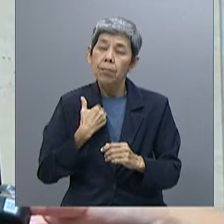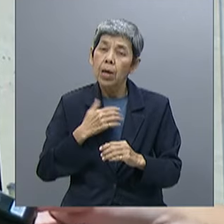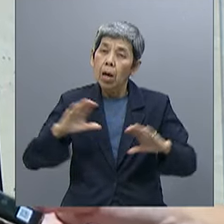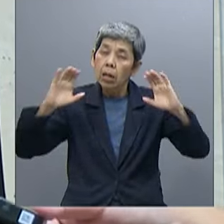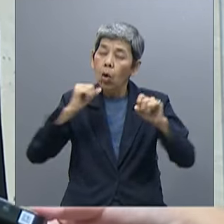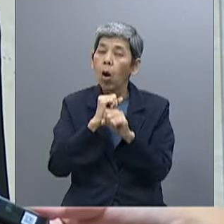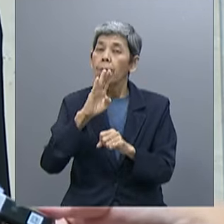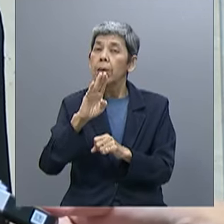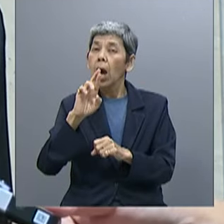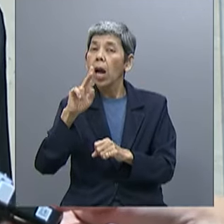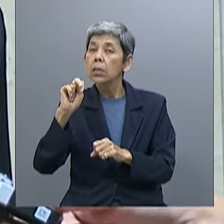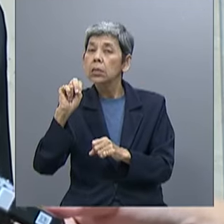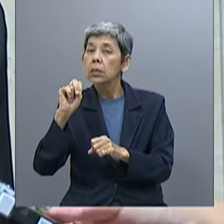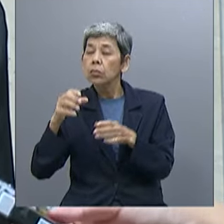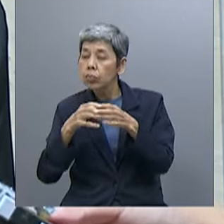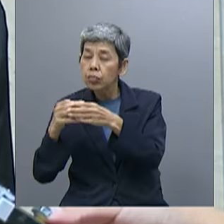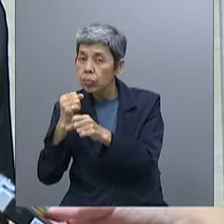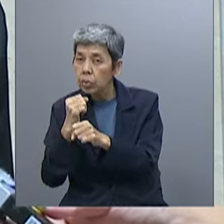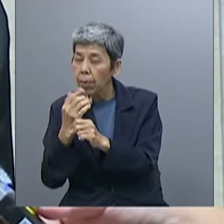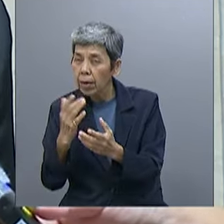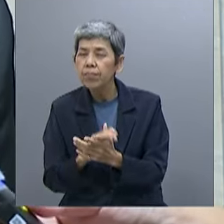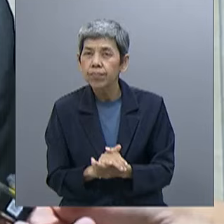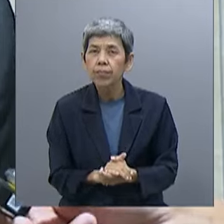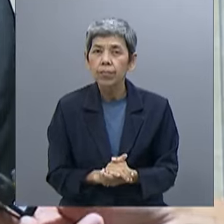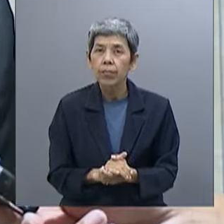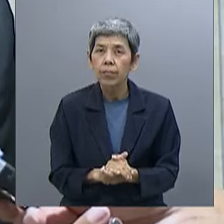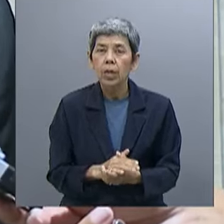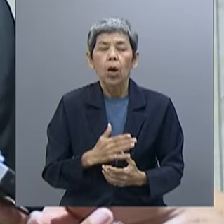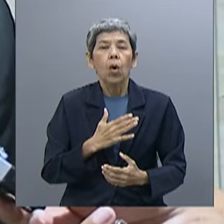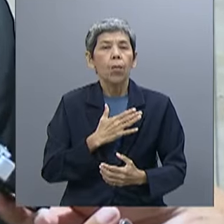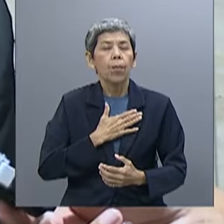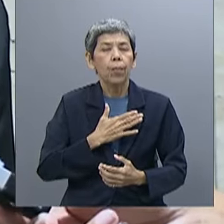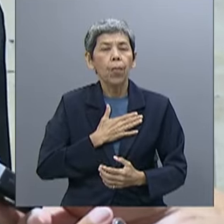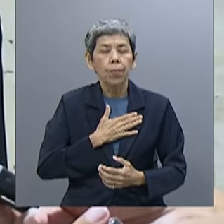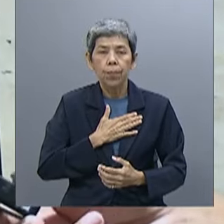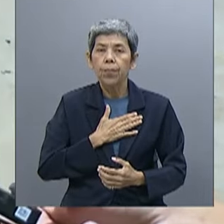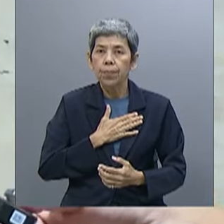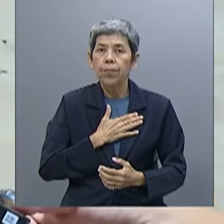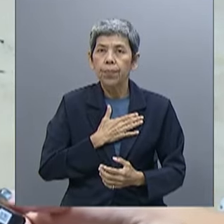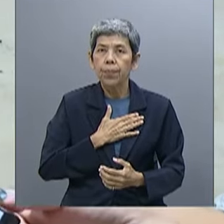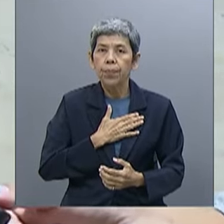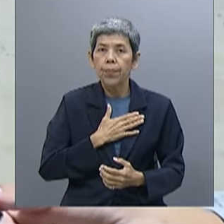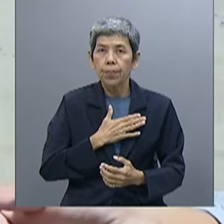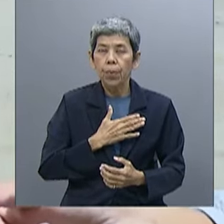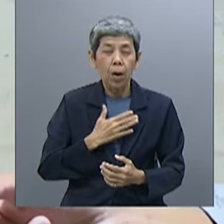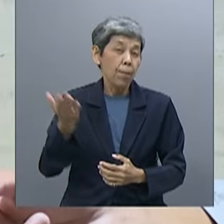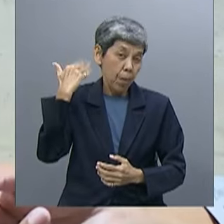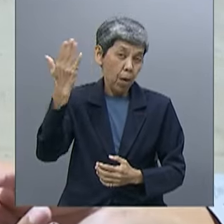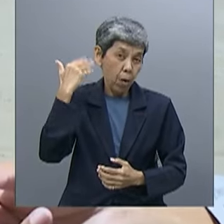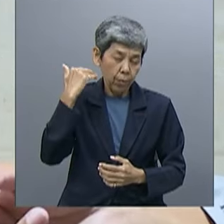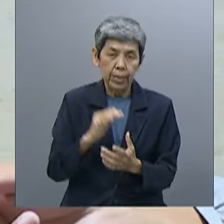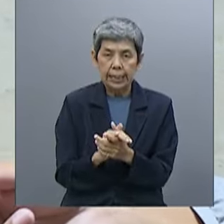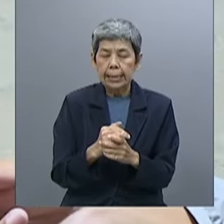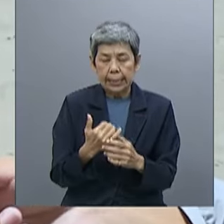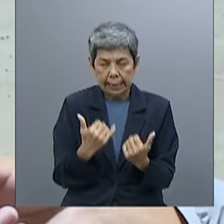ไปสู่ทำอะไรเนี่ย คือผมกล่าวว่าในวันที่ผ่านมานะครับกระบวนการเขา